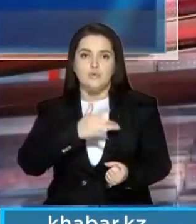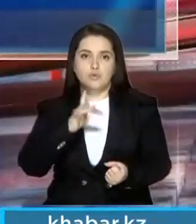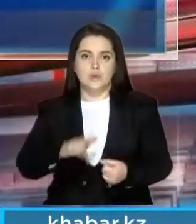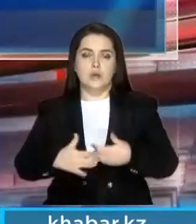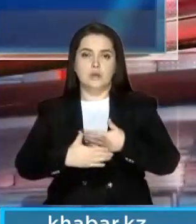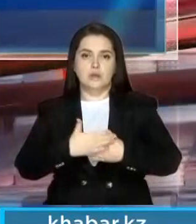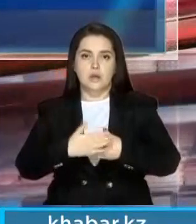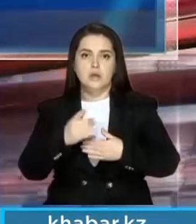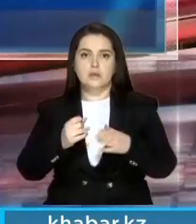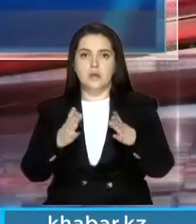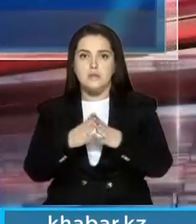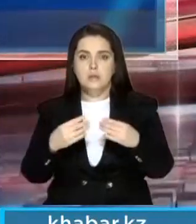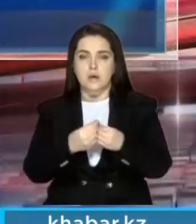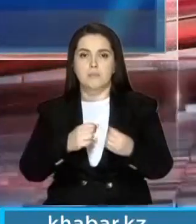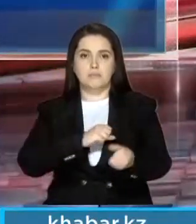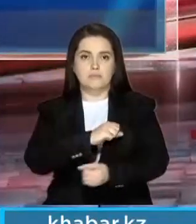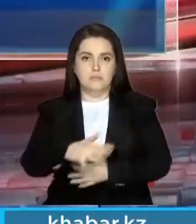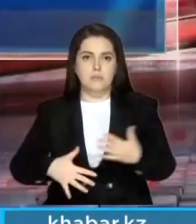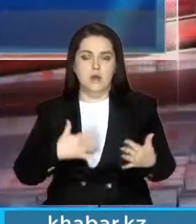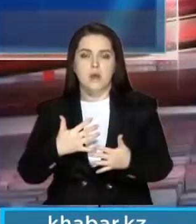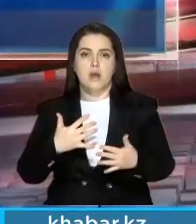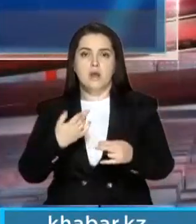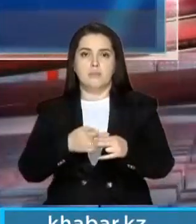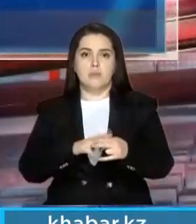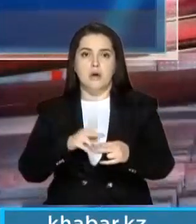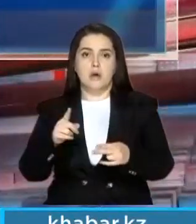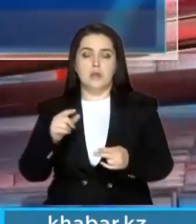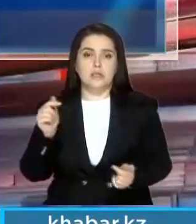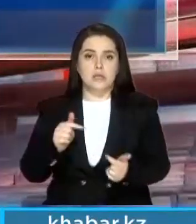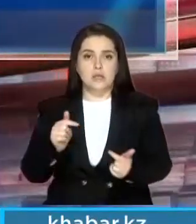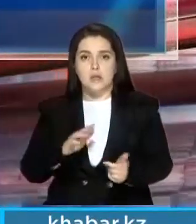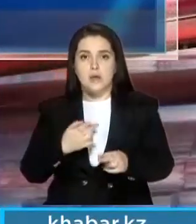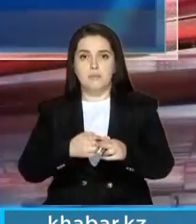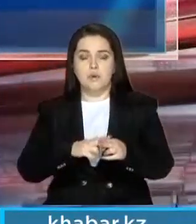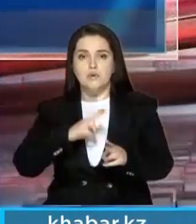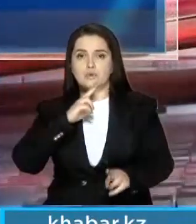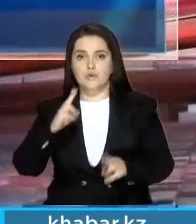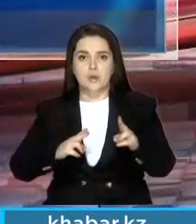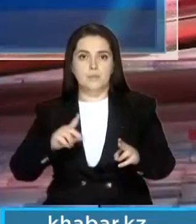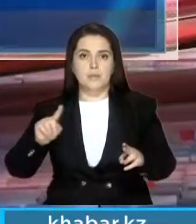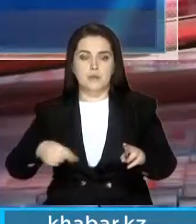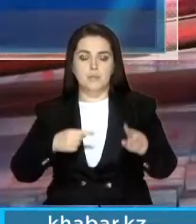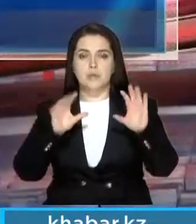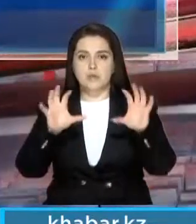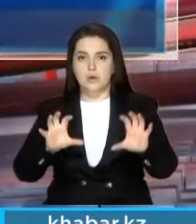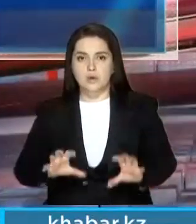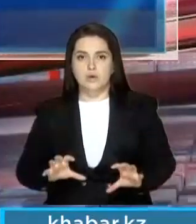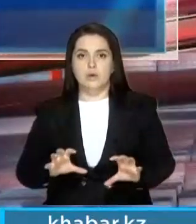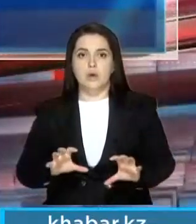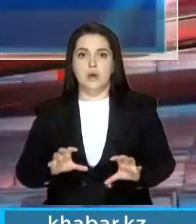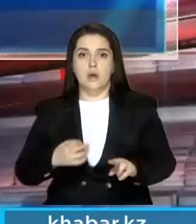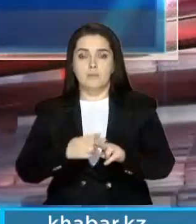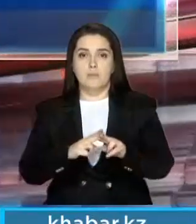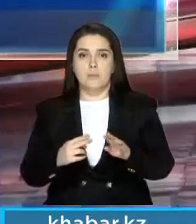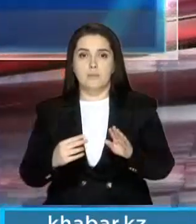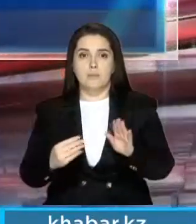за семейно-бытовое насилие. Независимо от того, соответствует ли указанная петиция требованиям закона. Представленное в ней